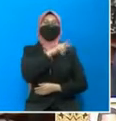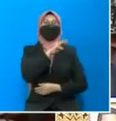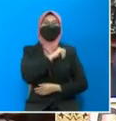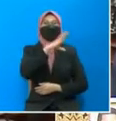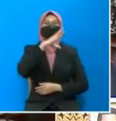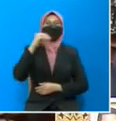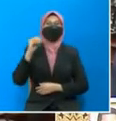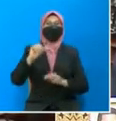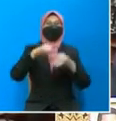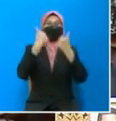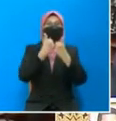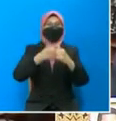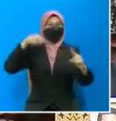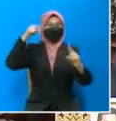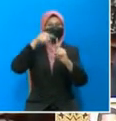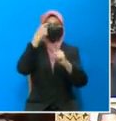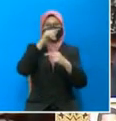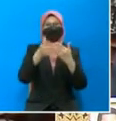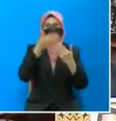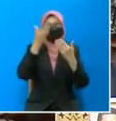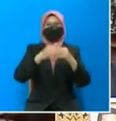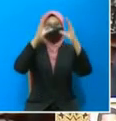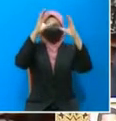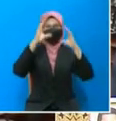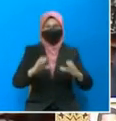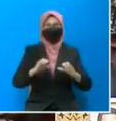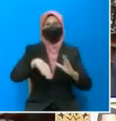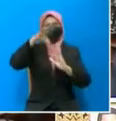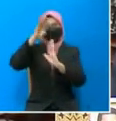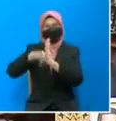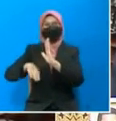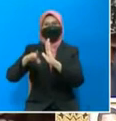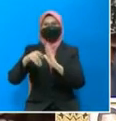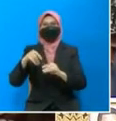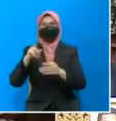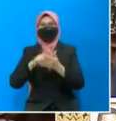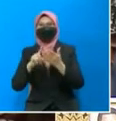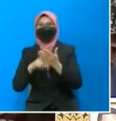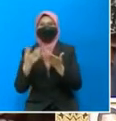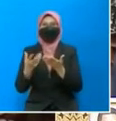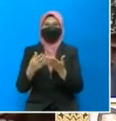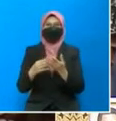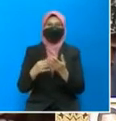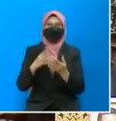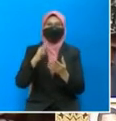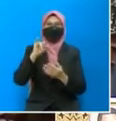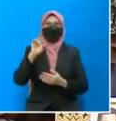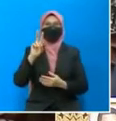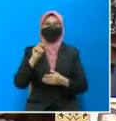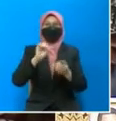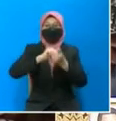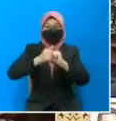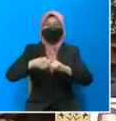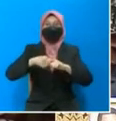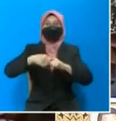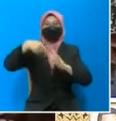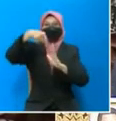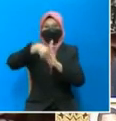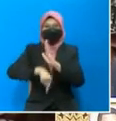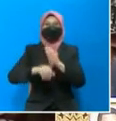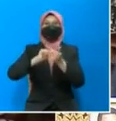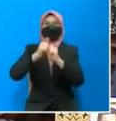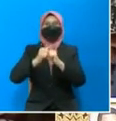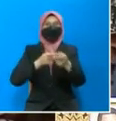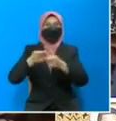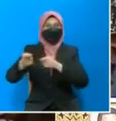agensi bertujuan memudahkan tata cara, mengurangkan birokrasi serta membolehkan perkongsian data bagi melaksanakan